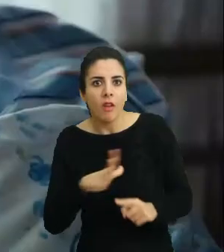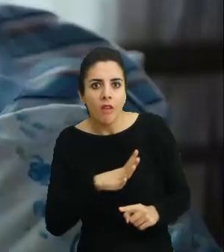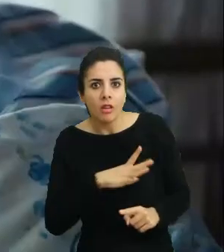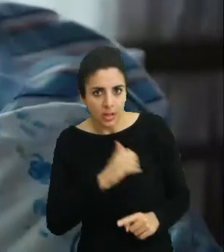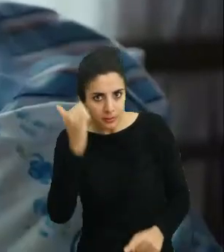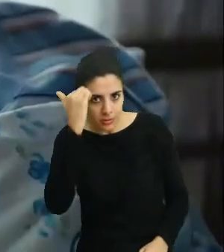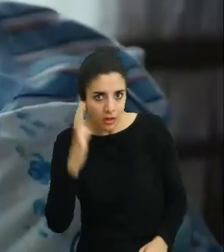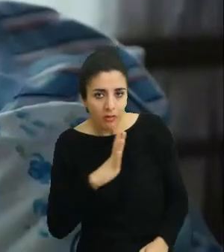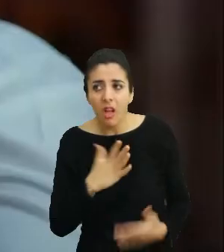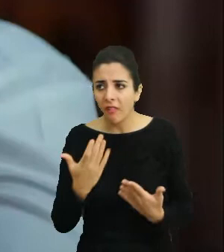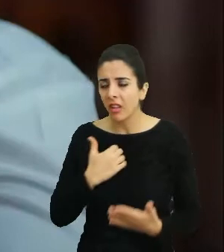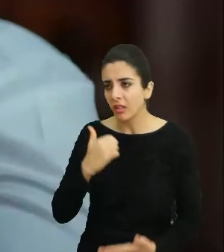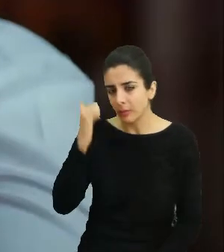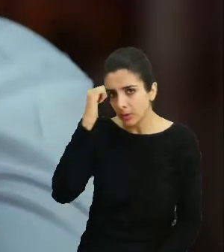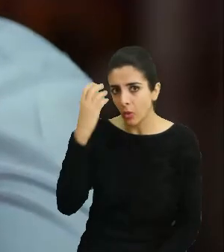Olurdum.